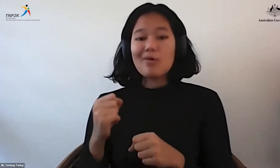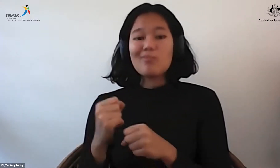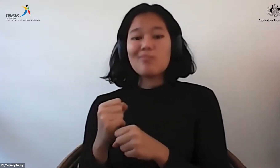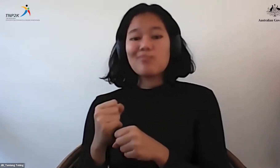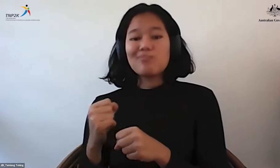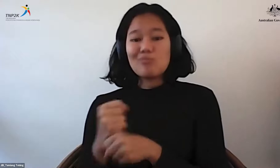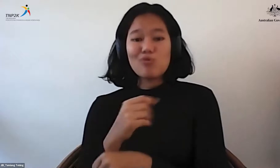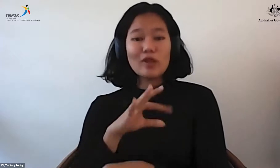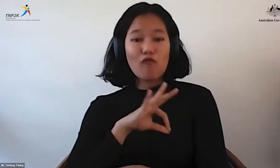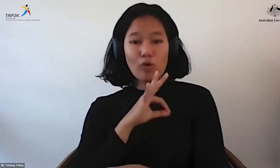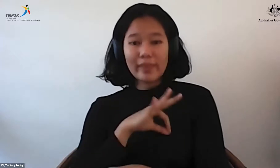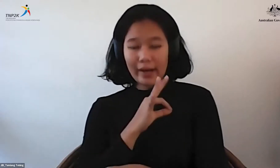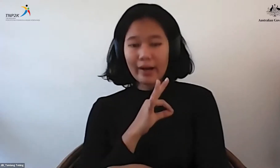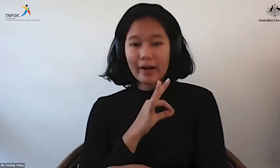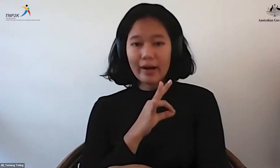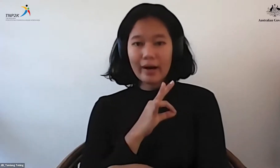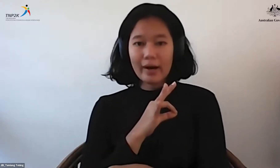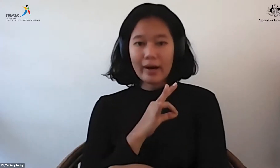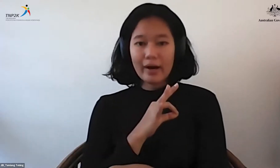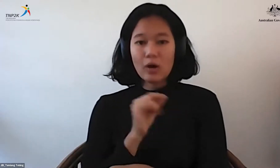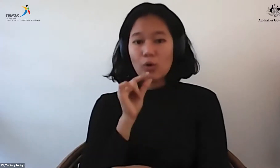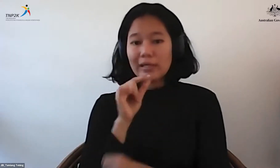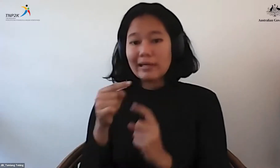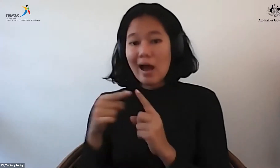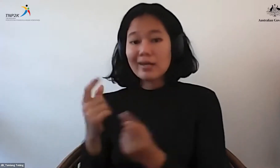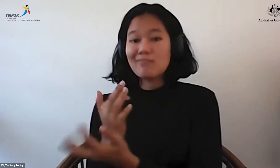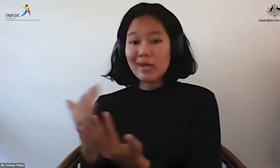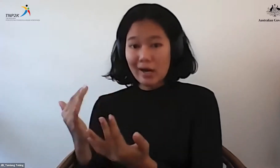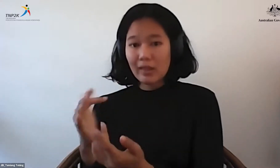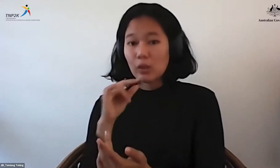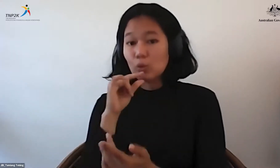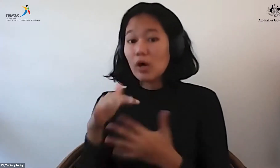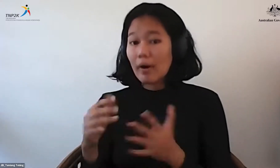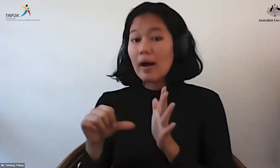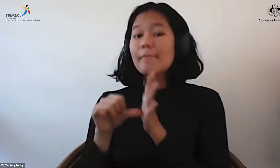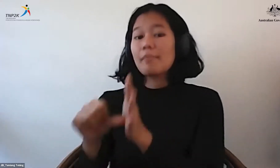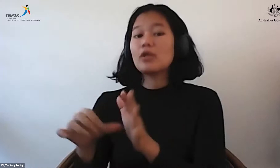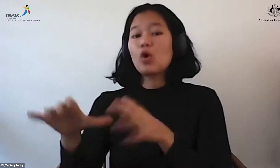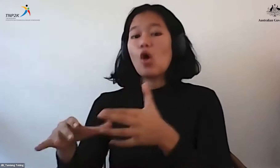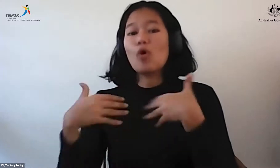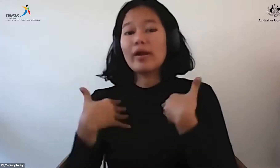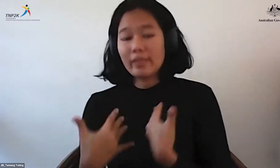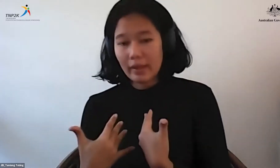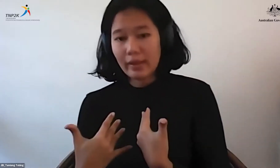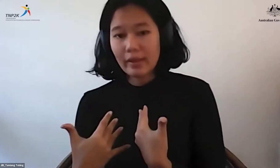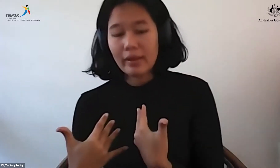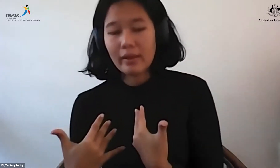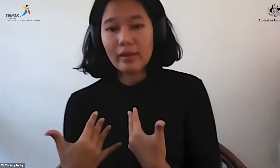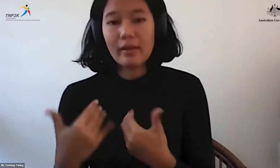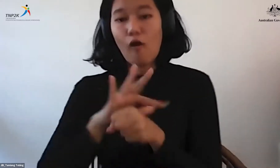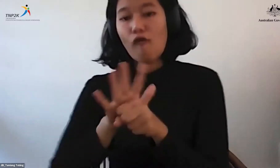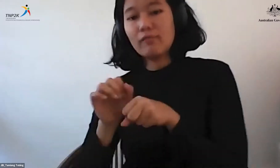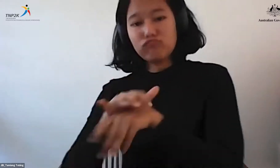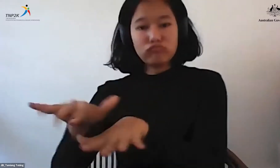volunteerisme dan filantropi masyarakat untuk membantu kelompok rentan di masa